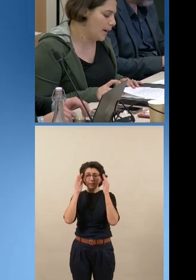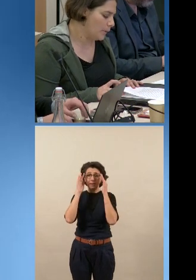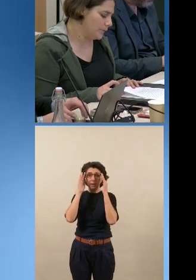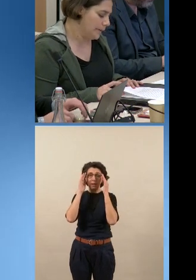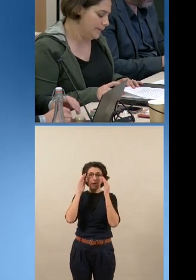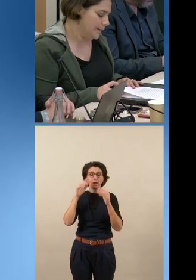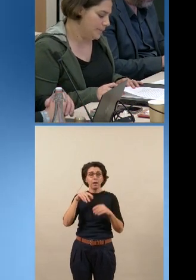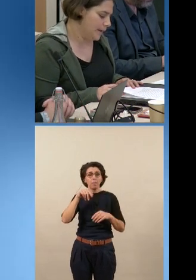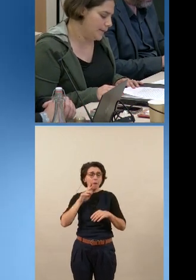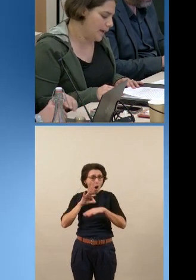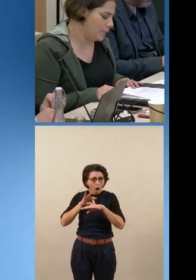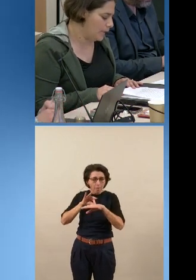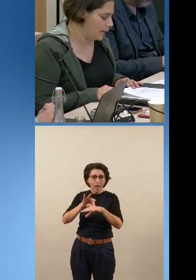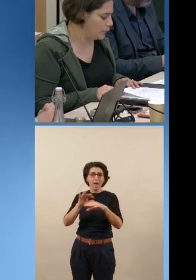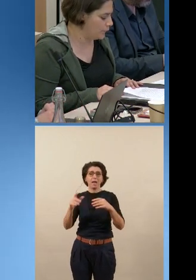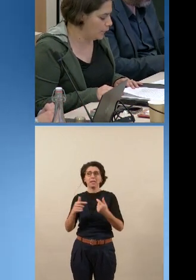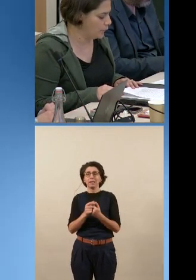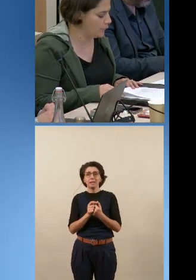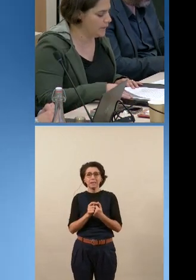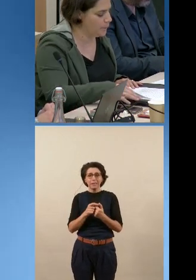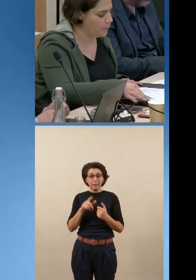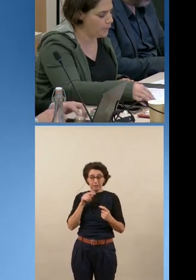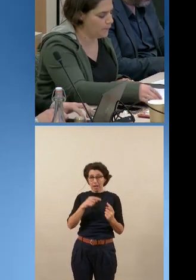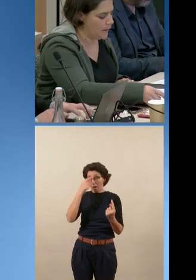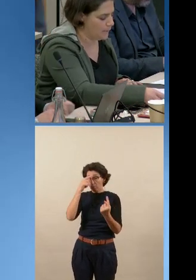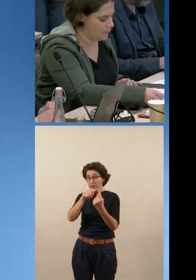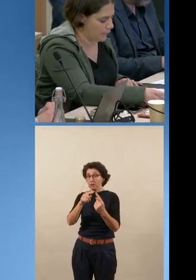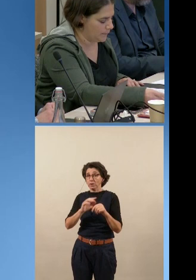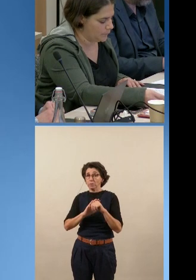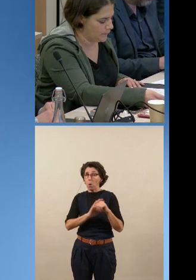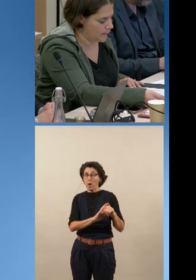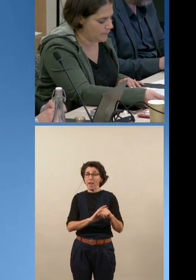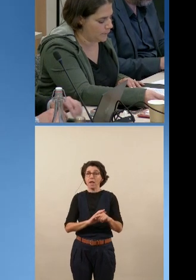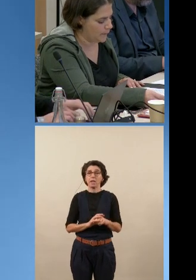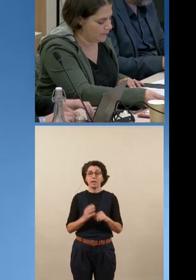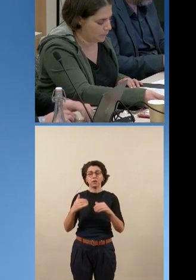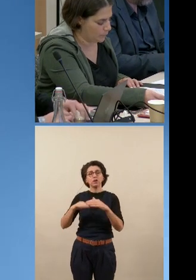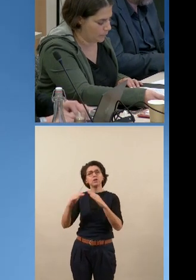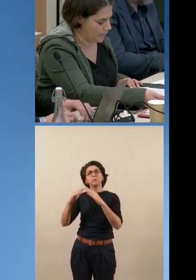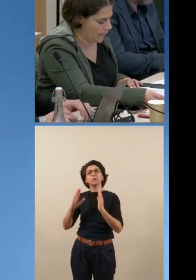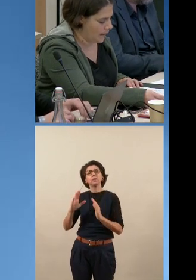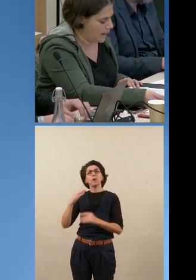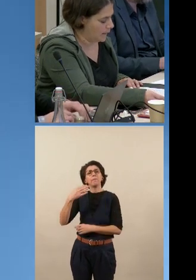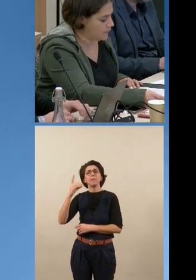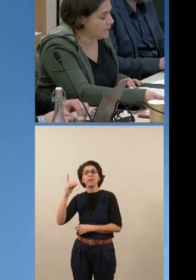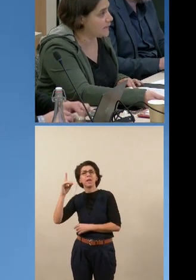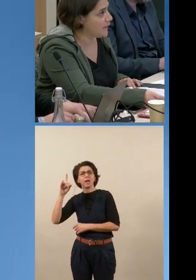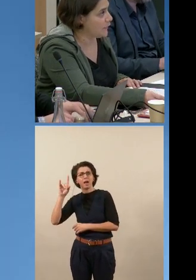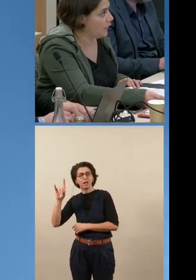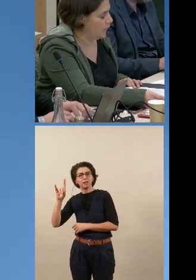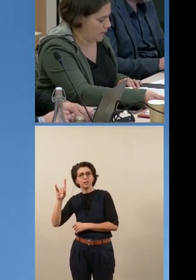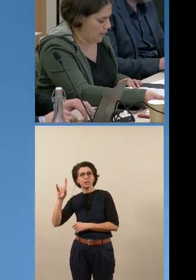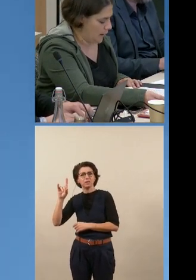à la paralontabité est également un axe fort de ce qui est proposé dans la dans les maisons des habitants et habitantes les sorties